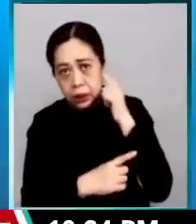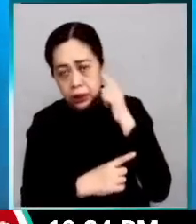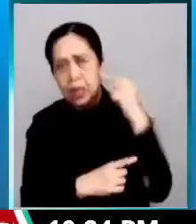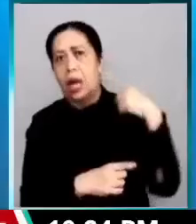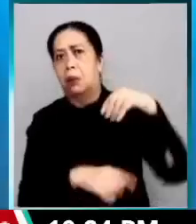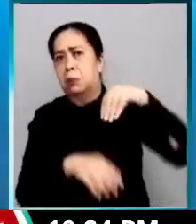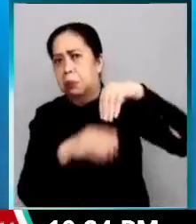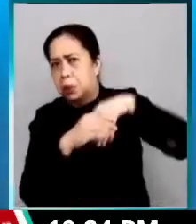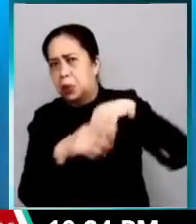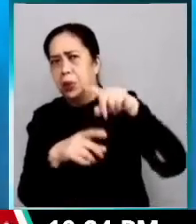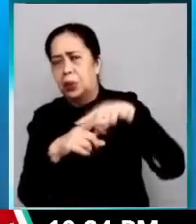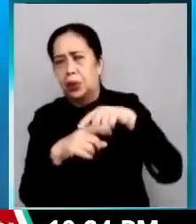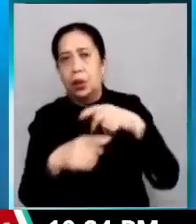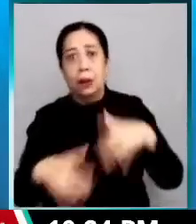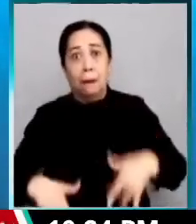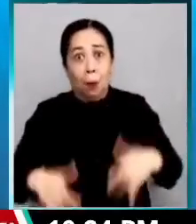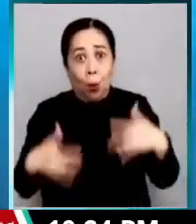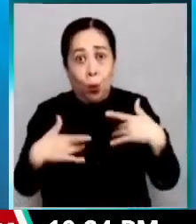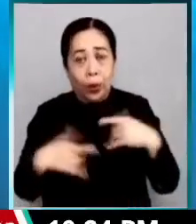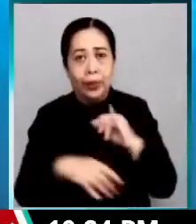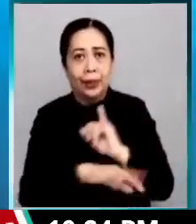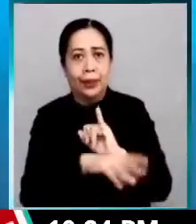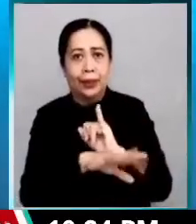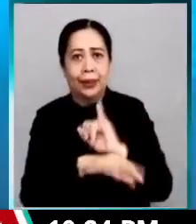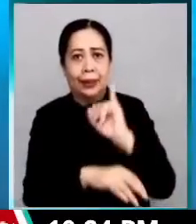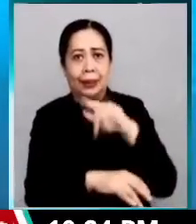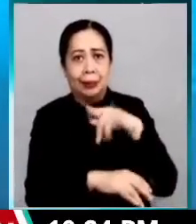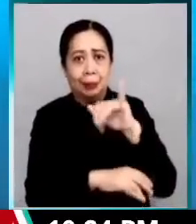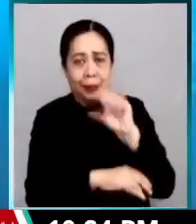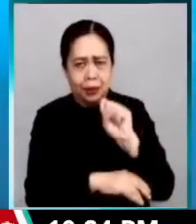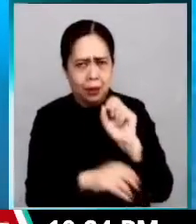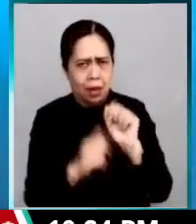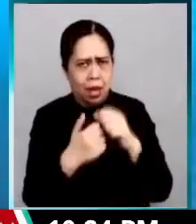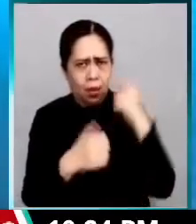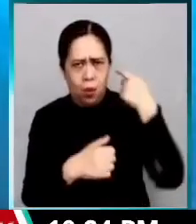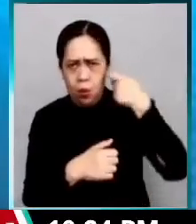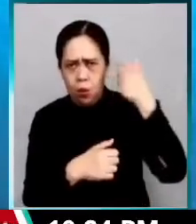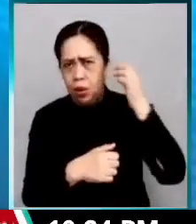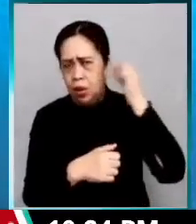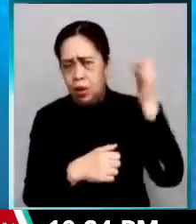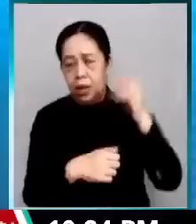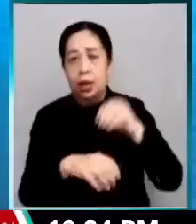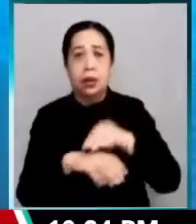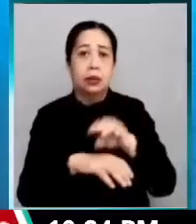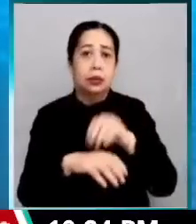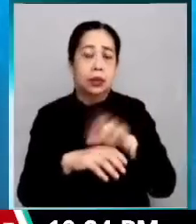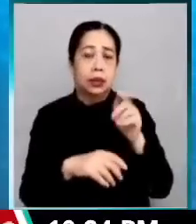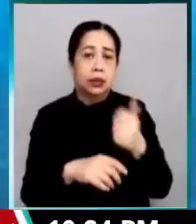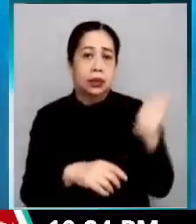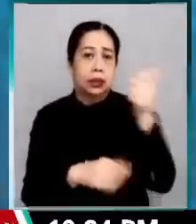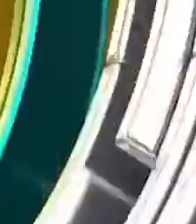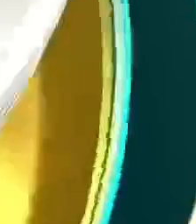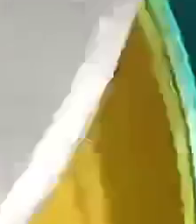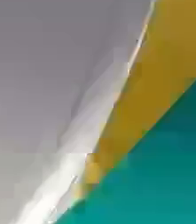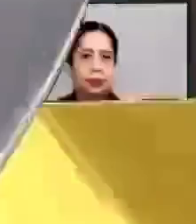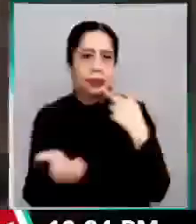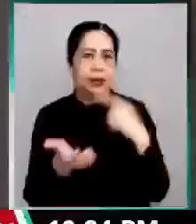isang buhay na ipis. Kung paano yan natanggal at ang payo ng eksperto, panoorin sa report ni Katrina